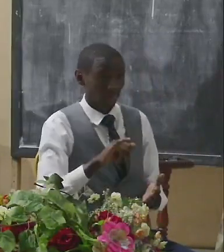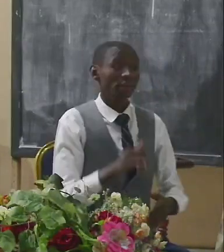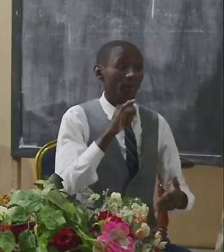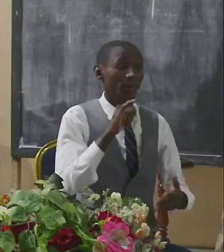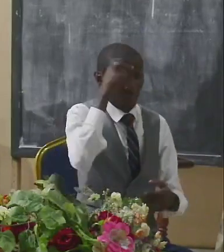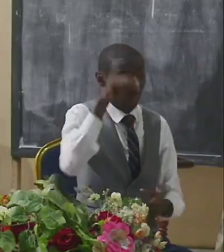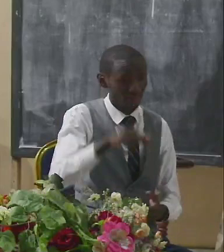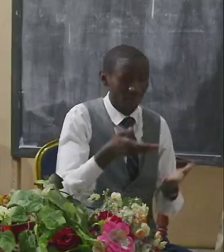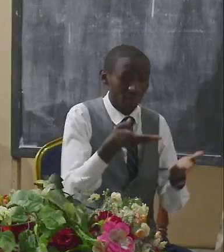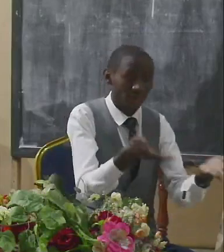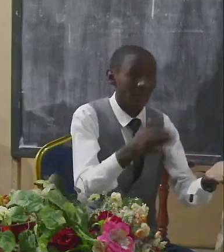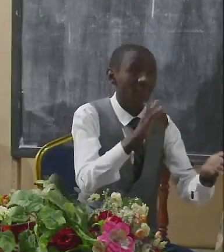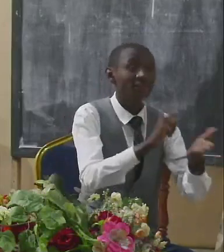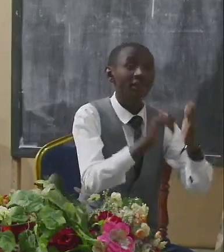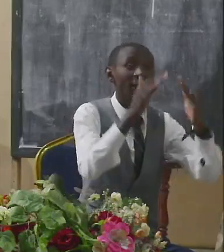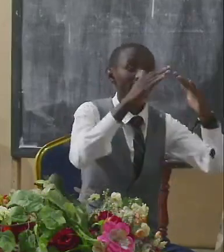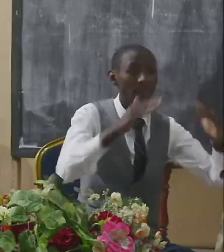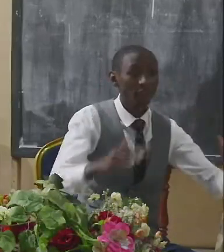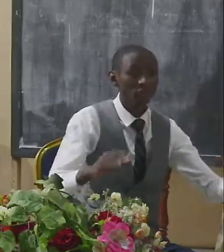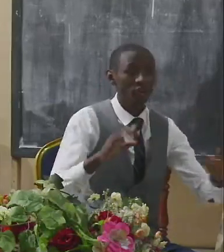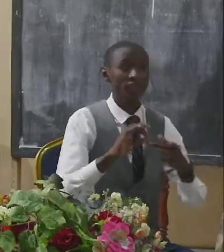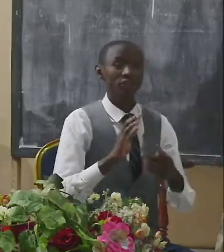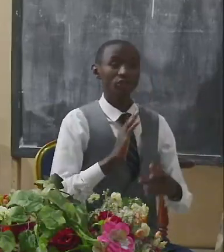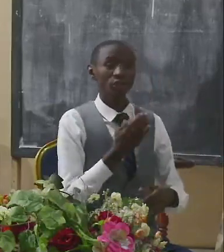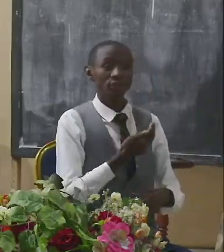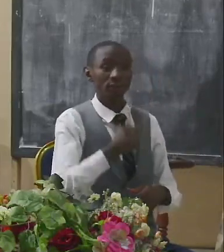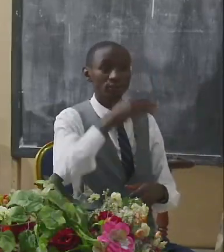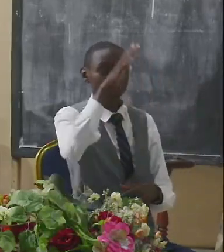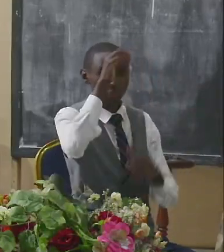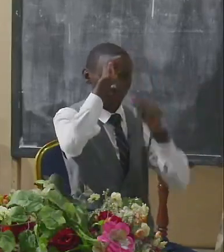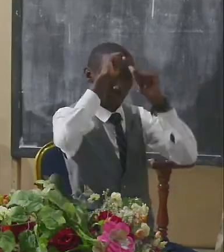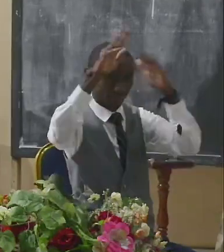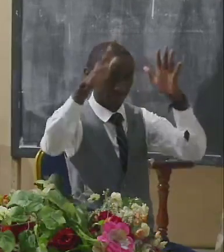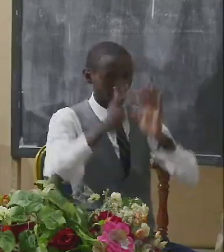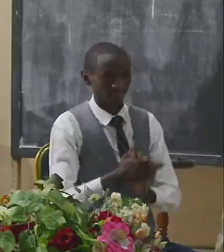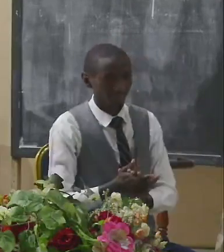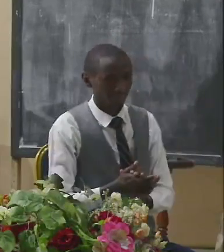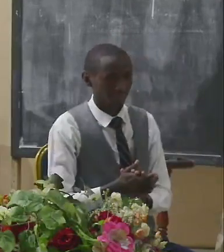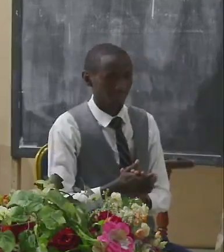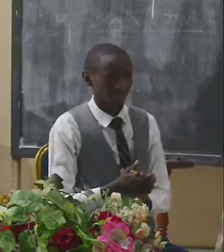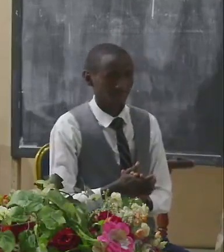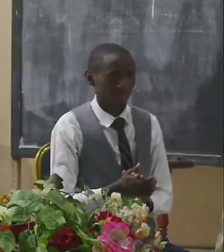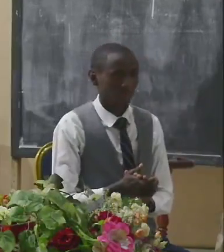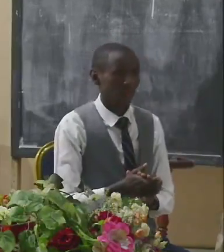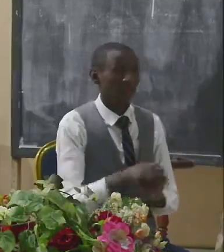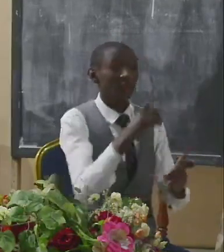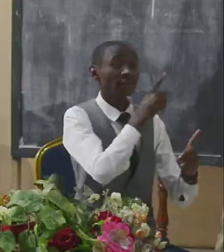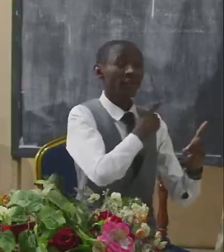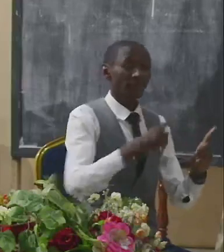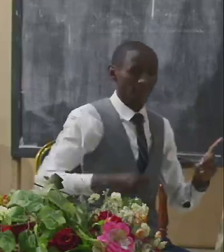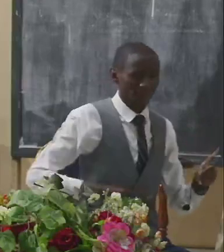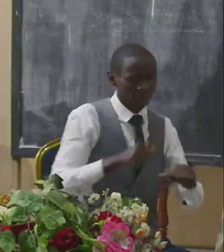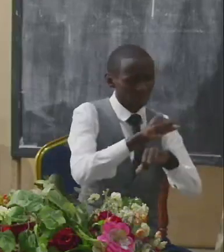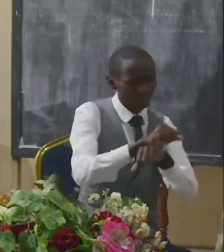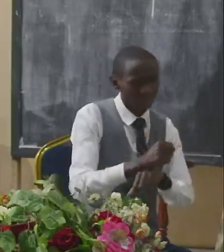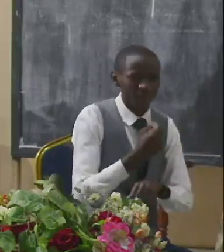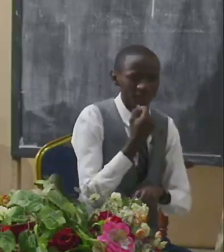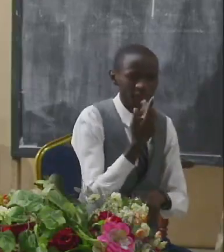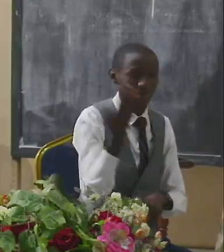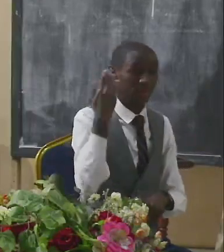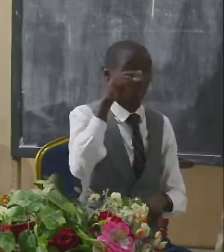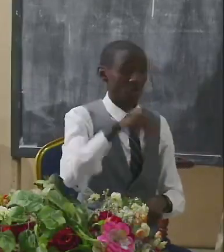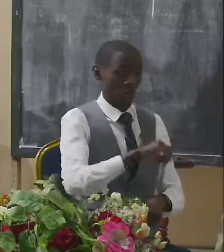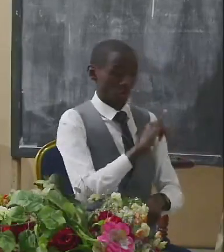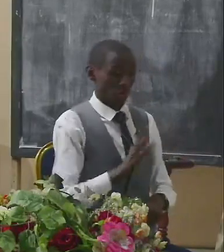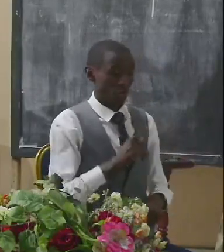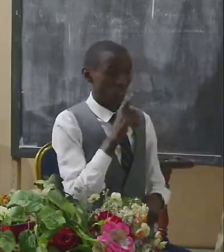maison de notre Père. Kwa sababu hapa ni nyumbani mwa baba wetu. David disait, Daoudi alikuwa akisema, je suis